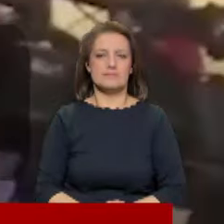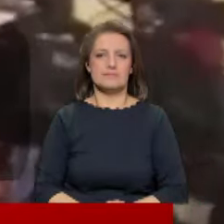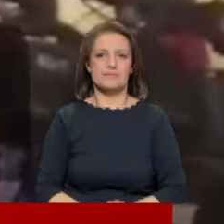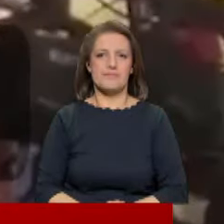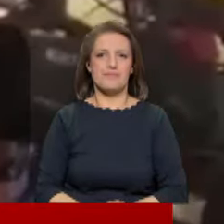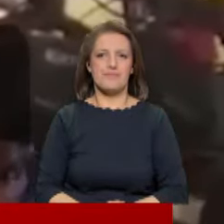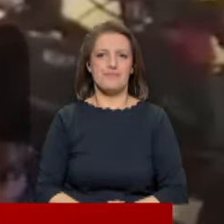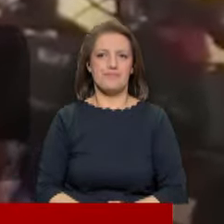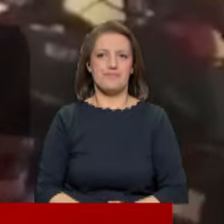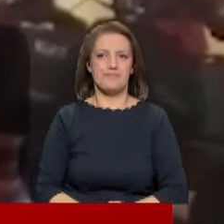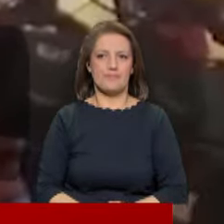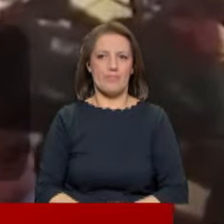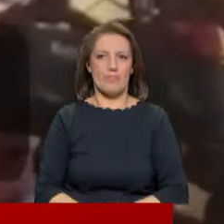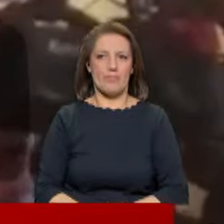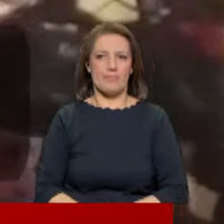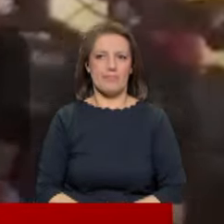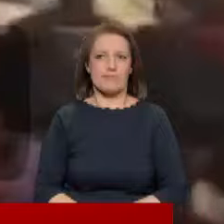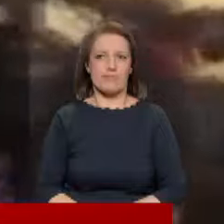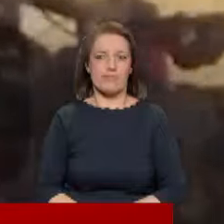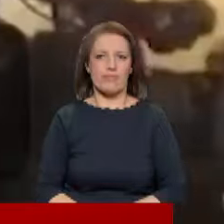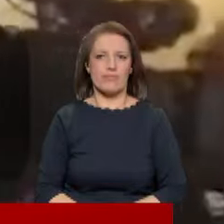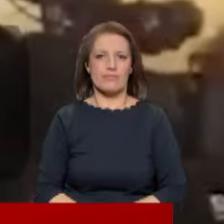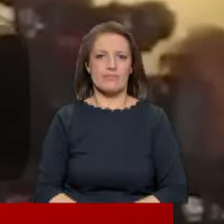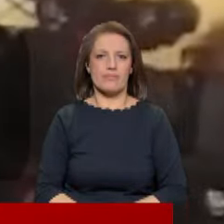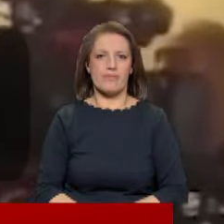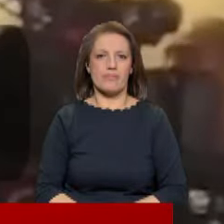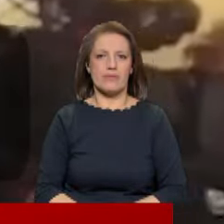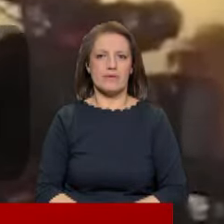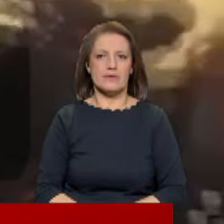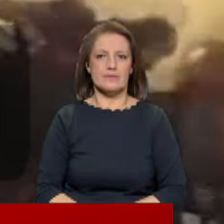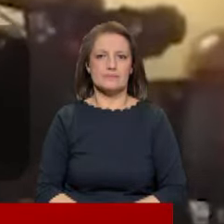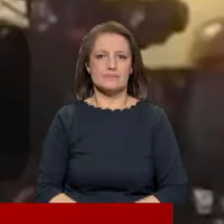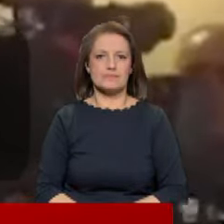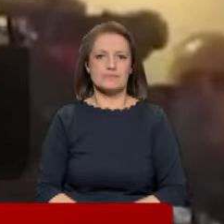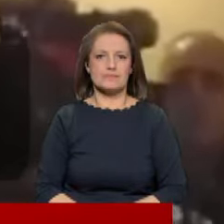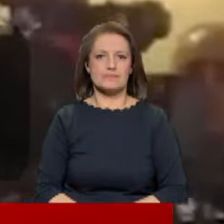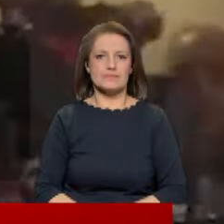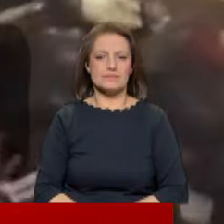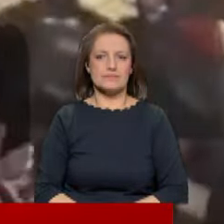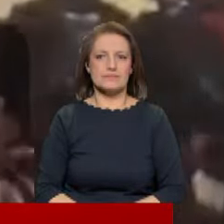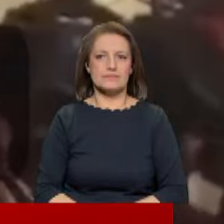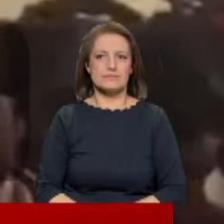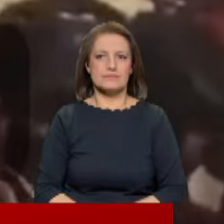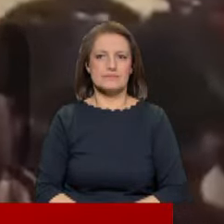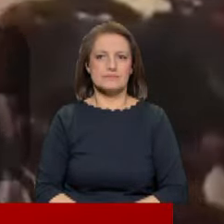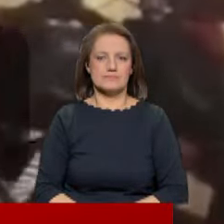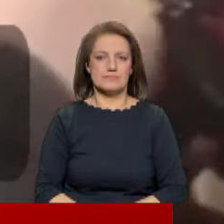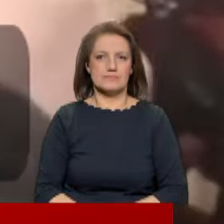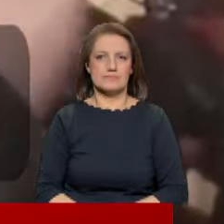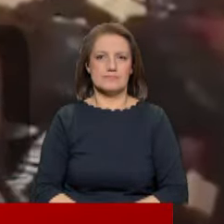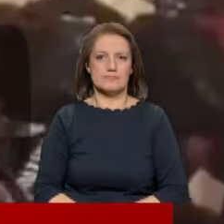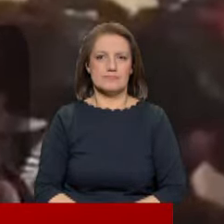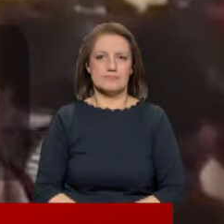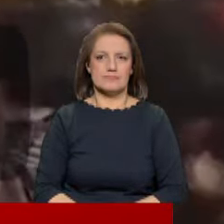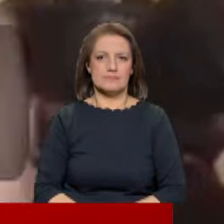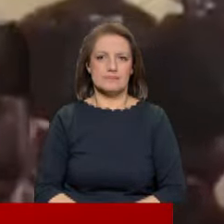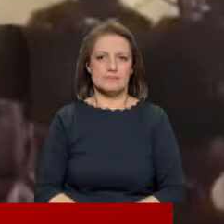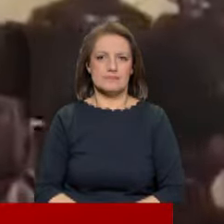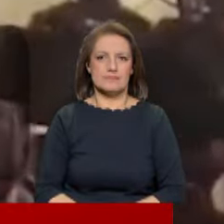Pandemi süresince 150 kişilik belediye otobüsü 300 kişi aldı. 300 kişilik metro 600 kişi aldı. Benim 14 kişilik dolmuş 7'ye